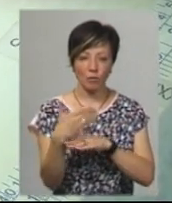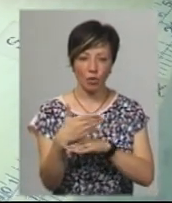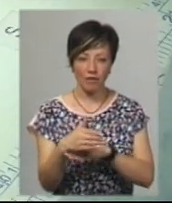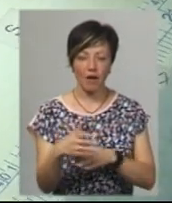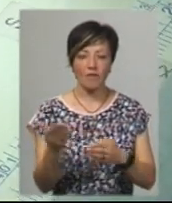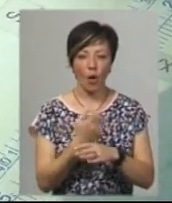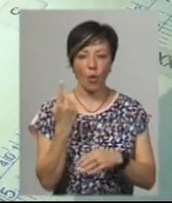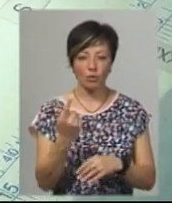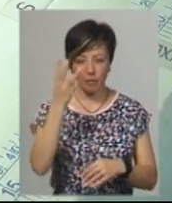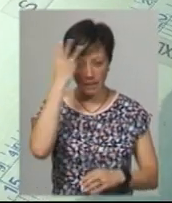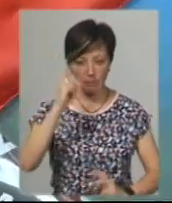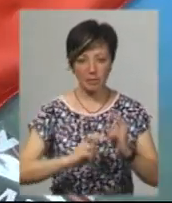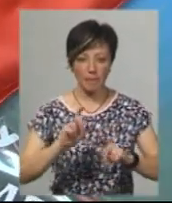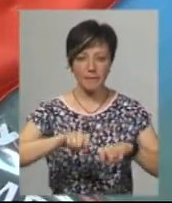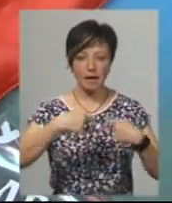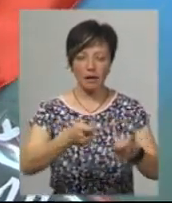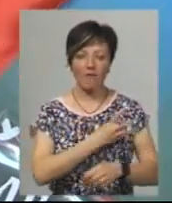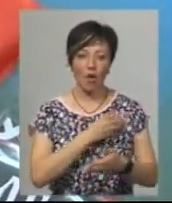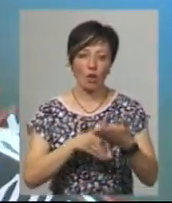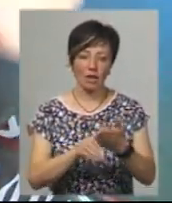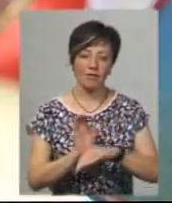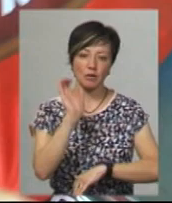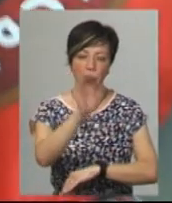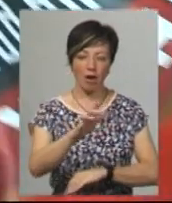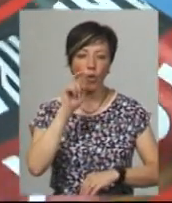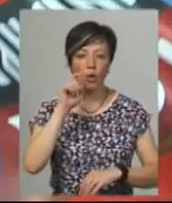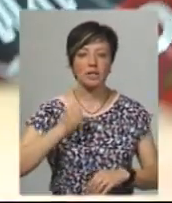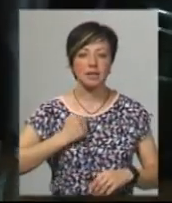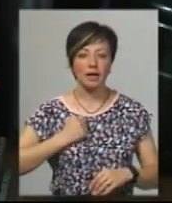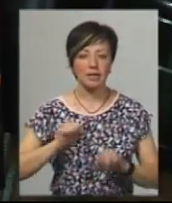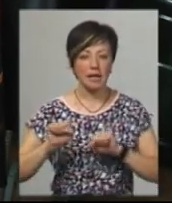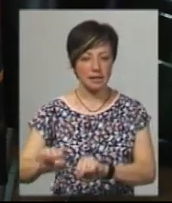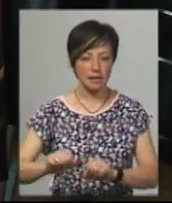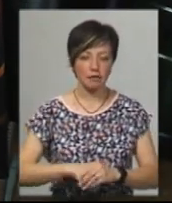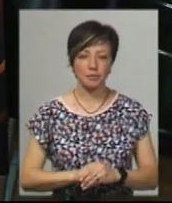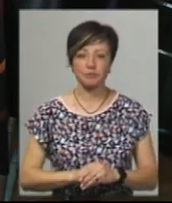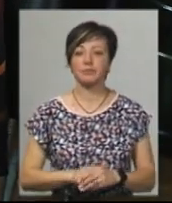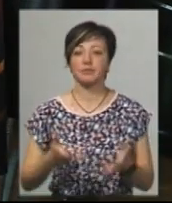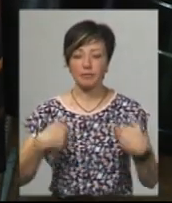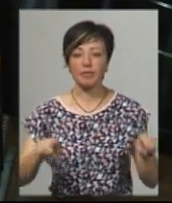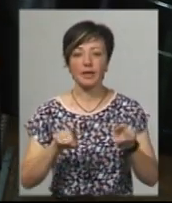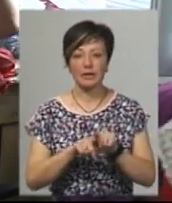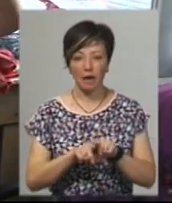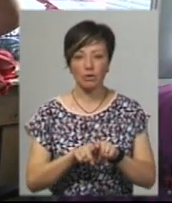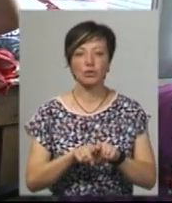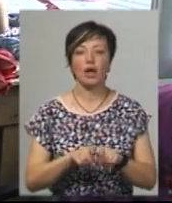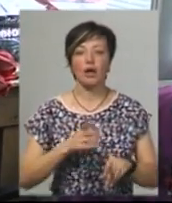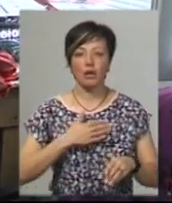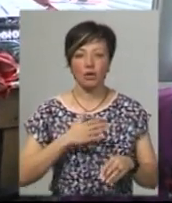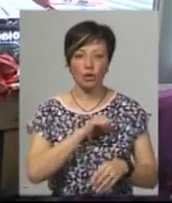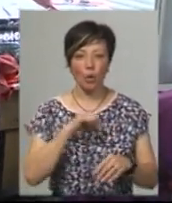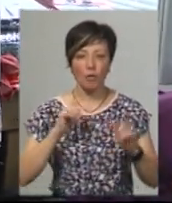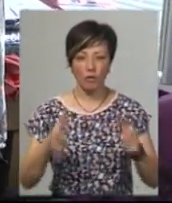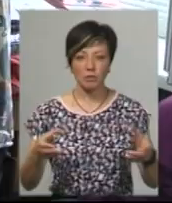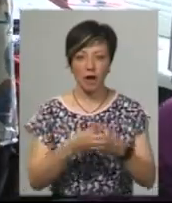одному з хмельницьких підприємств і передали волонтерам для відправки для українських захисників. Ми також на 8-й батальйон добровольчої української